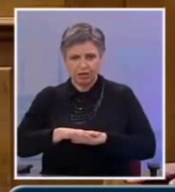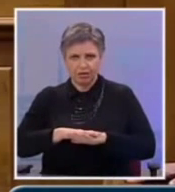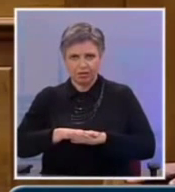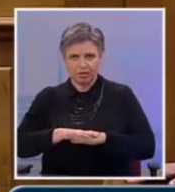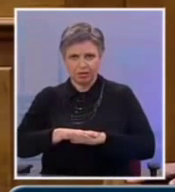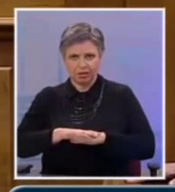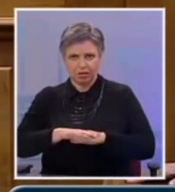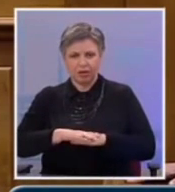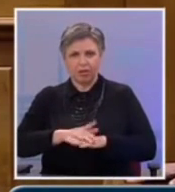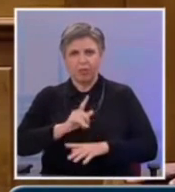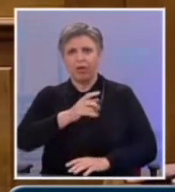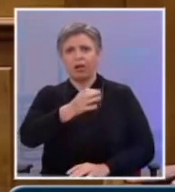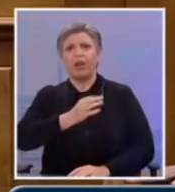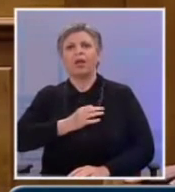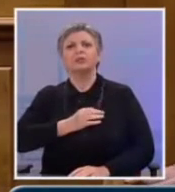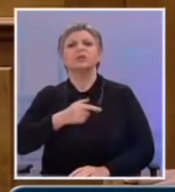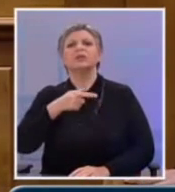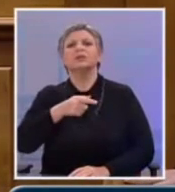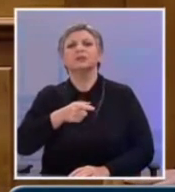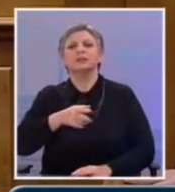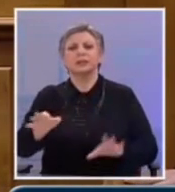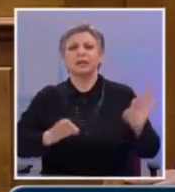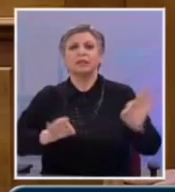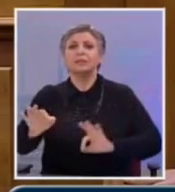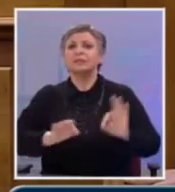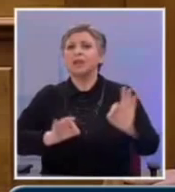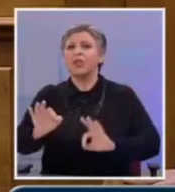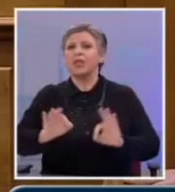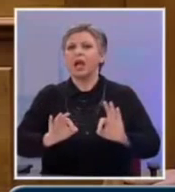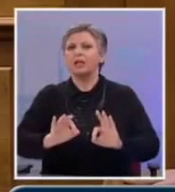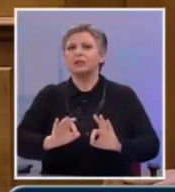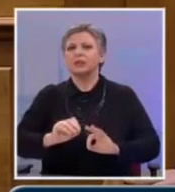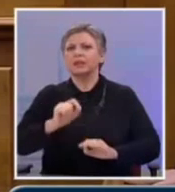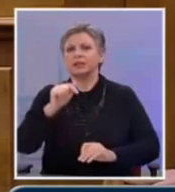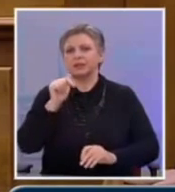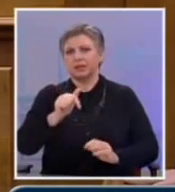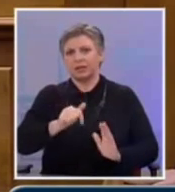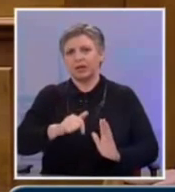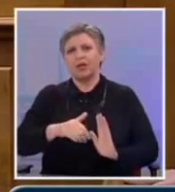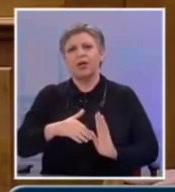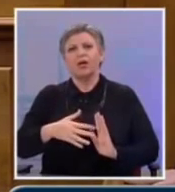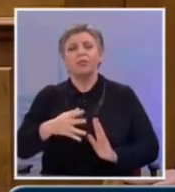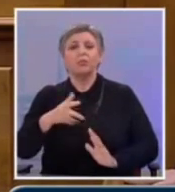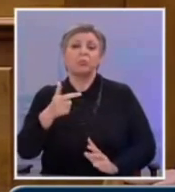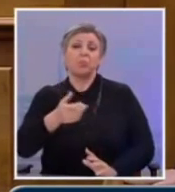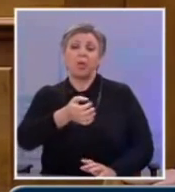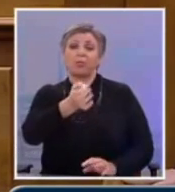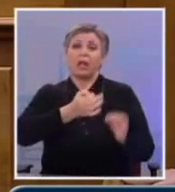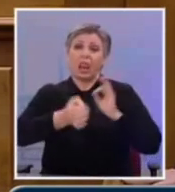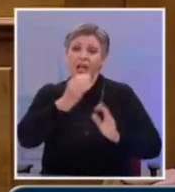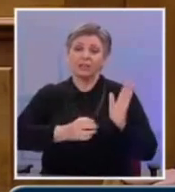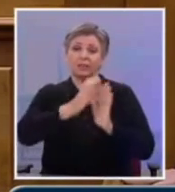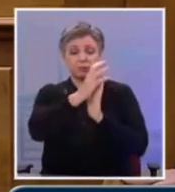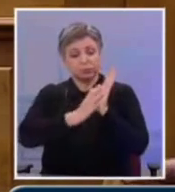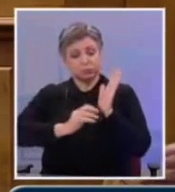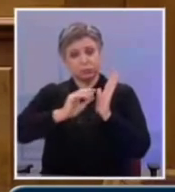για το ότι είχατε σχεδιάσει την έξοδο δήθεν από το μνημόνιο και από το